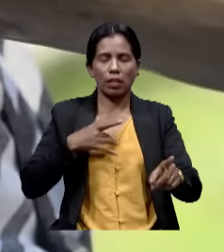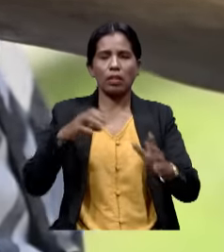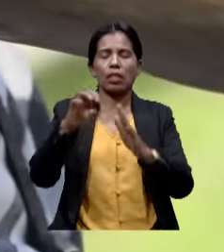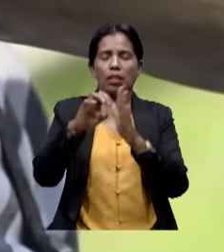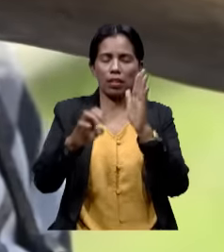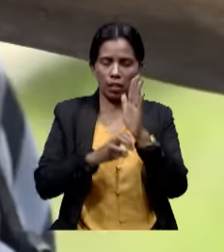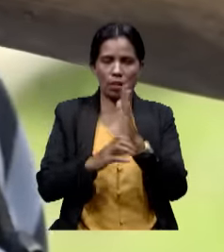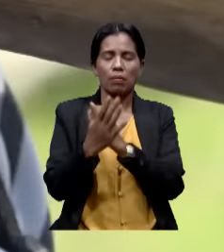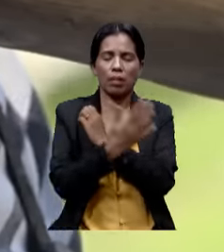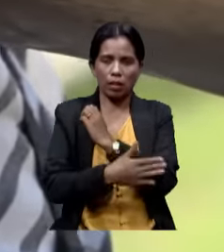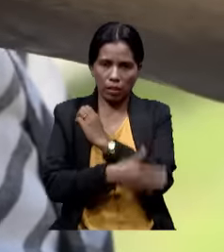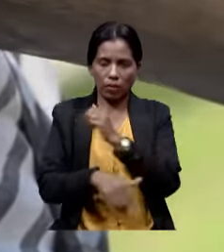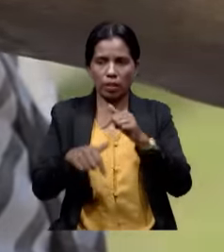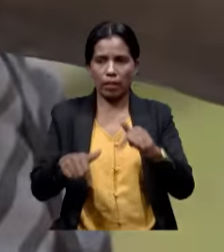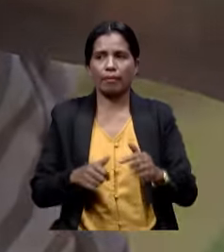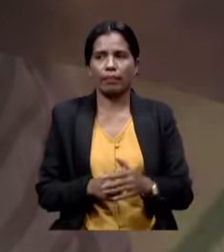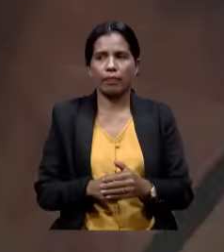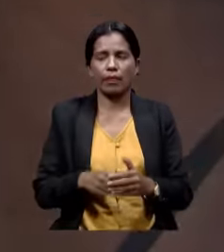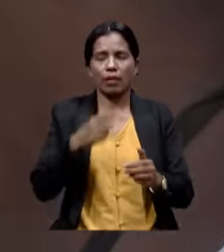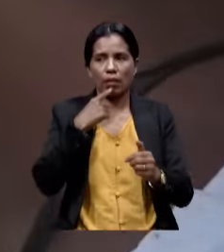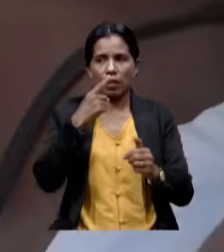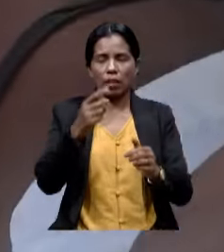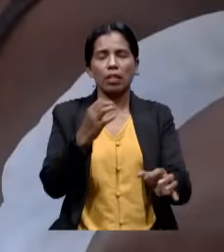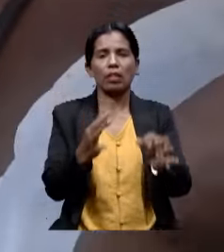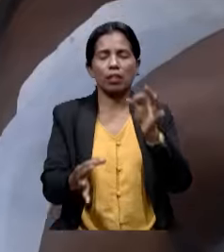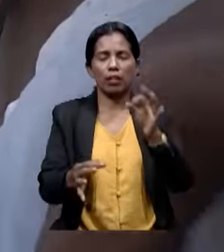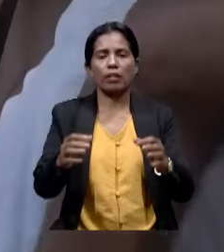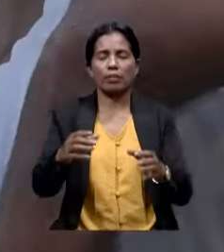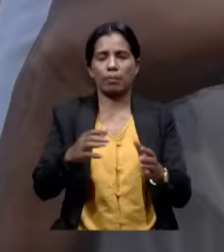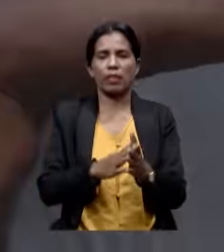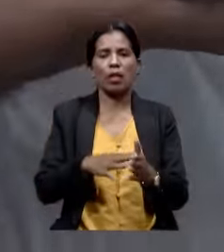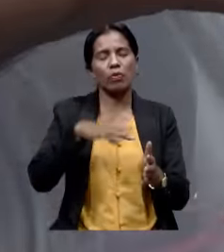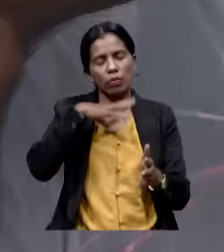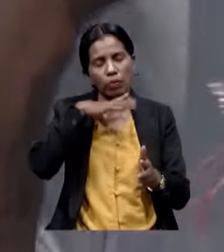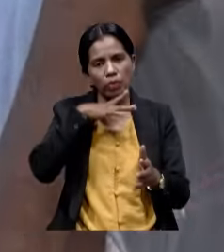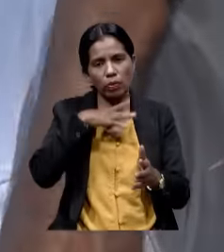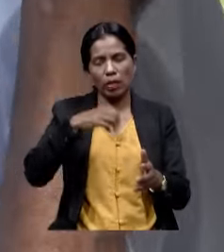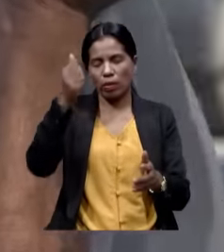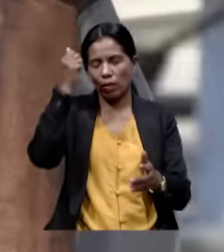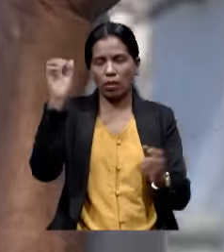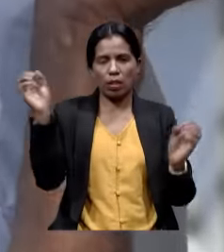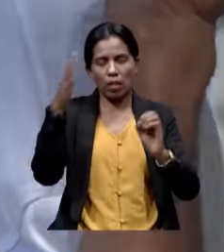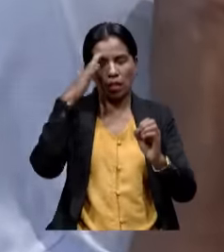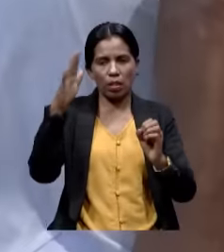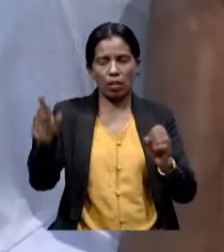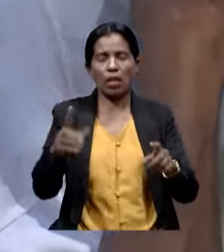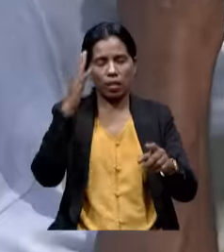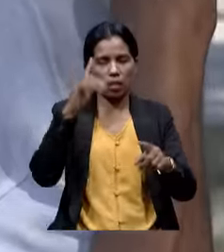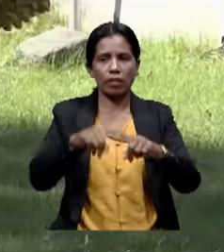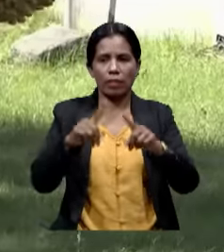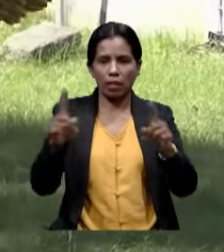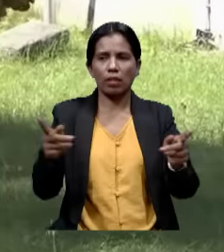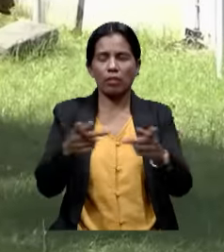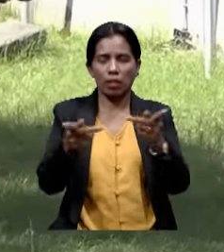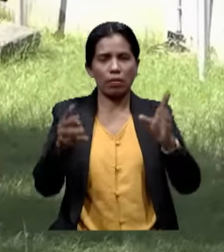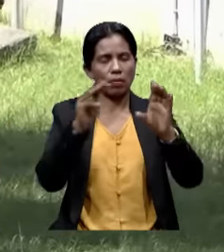rai idane. Eleba ne Hateteng, maske beik no fuer, maibe kunyese no hatene halo diferencia ba fating nebe